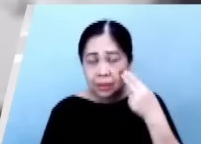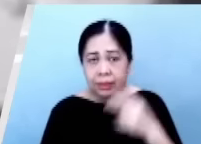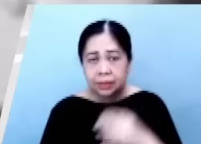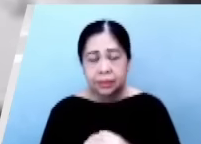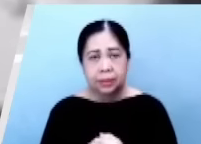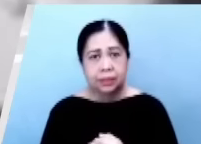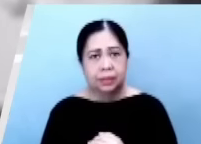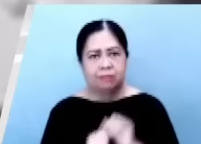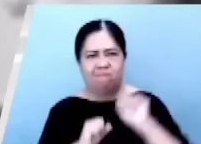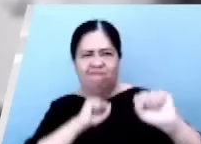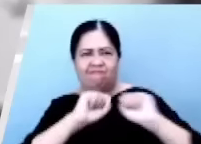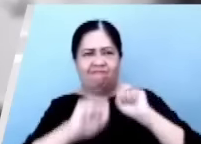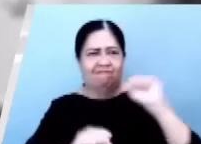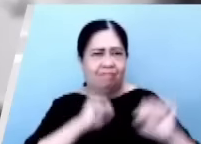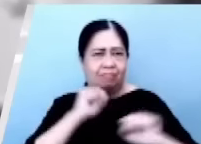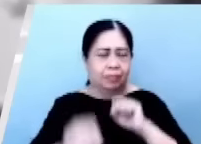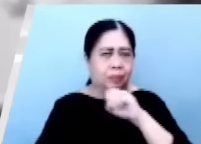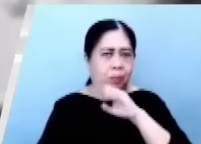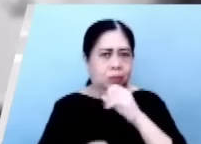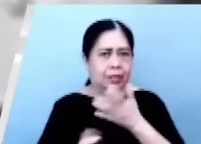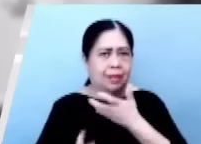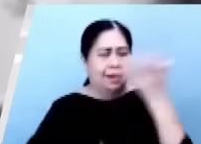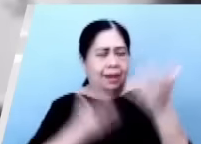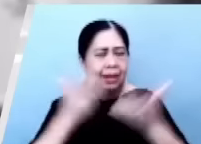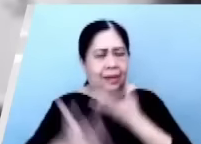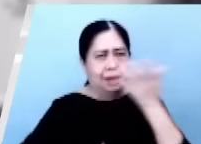Nagpumiglas ang matanda at nagsisigaw.